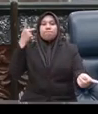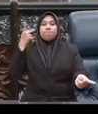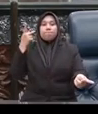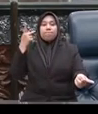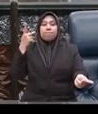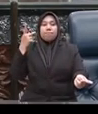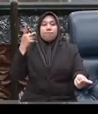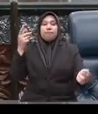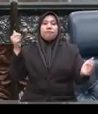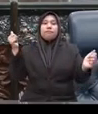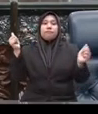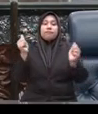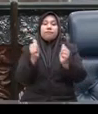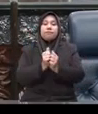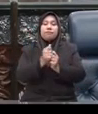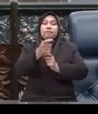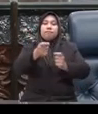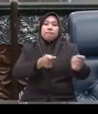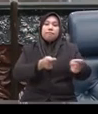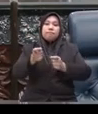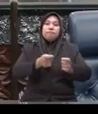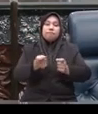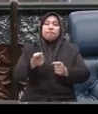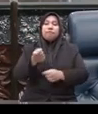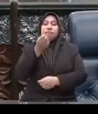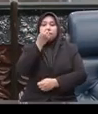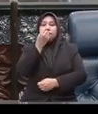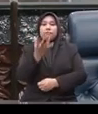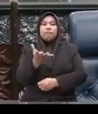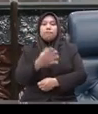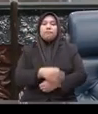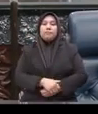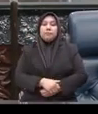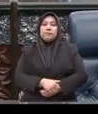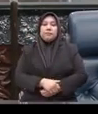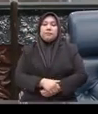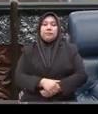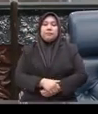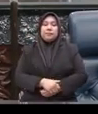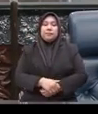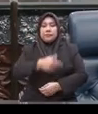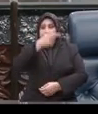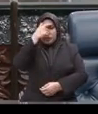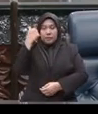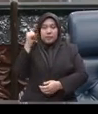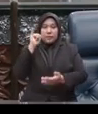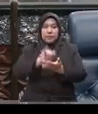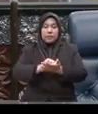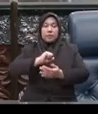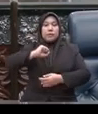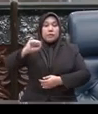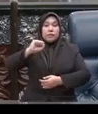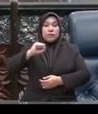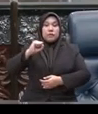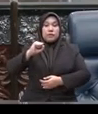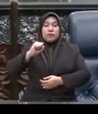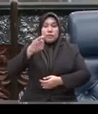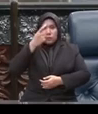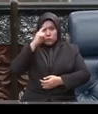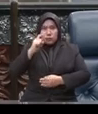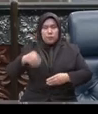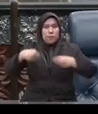tata kelola yang disebutkan selama ini maka sebab itu perjuangan kita di sini adalah untuk menentukan berikan